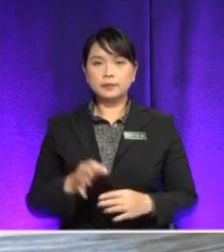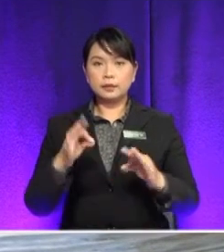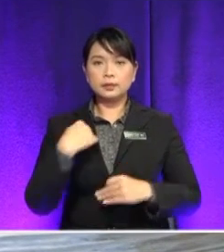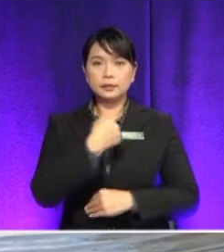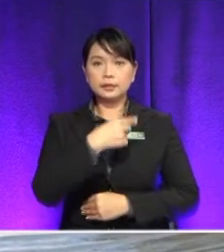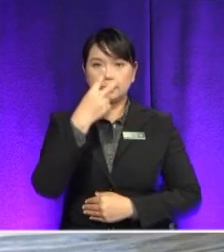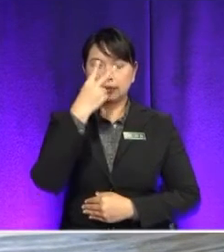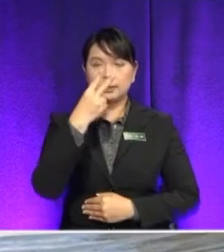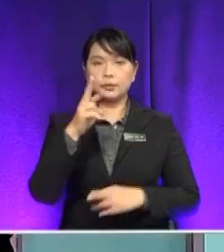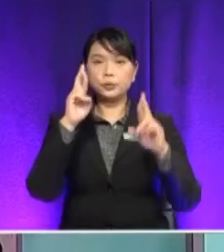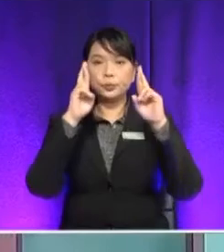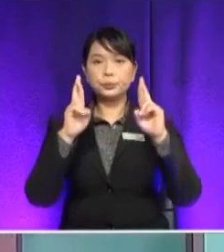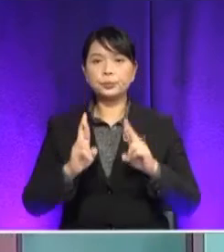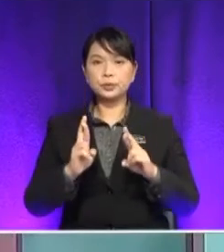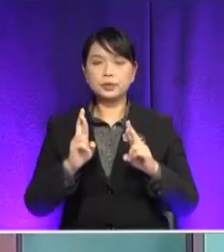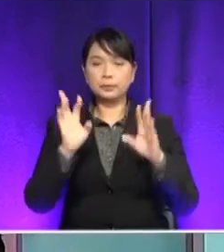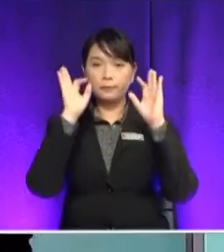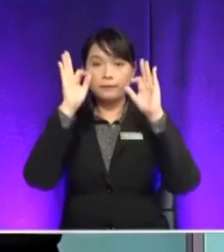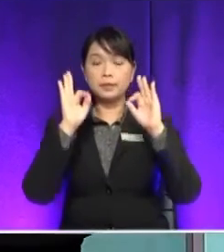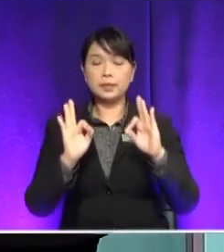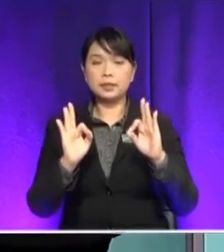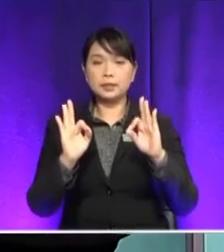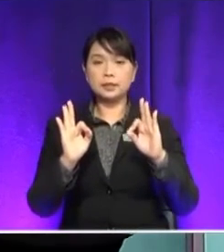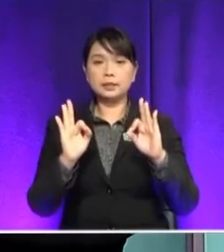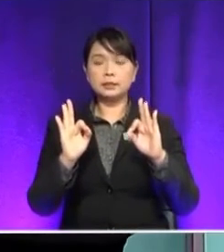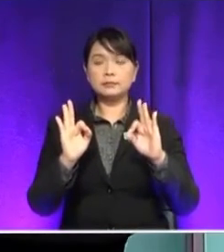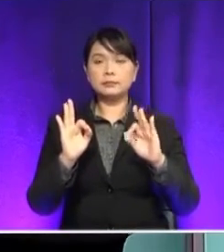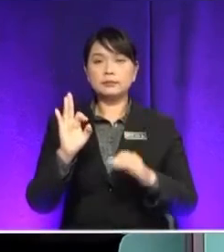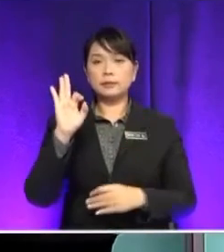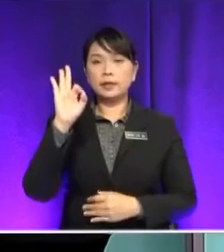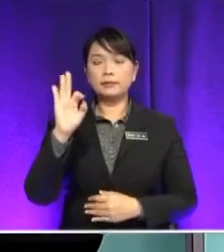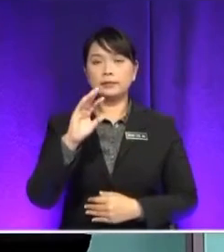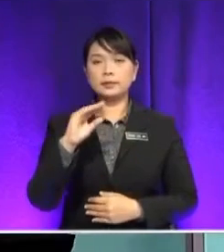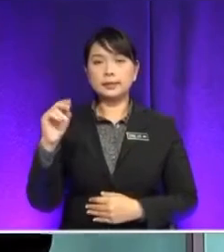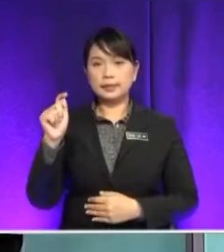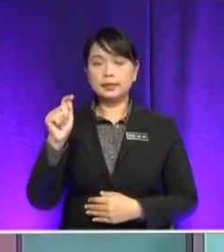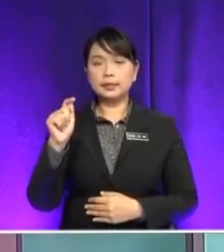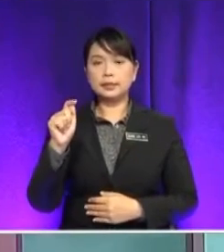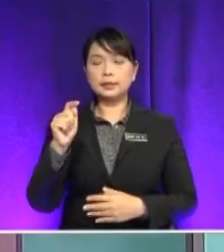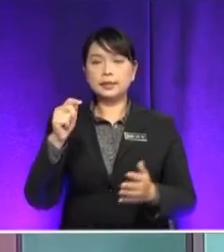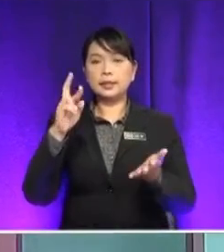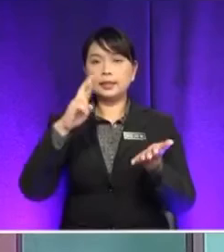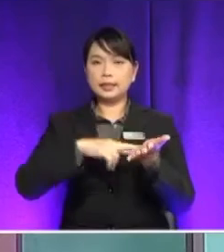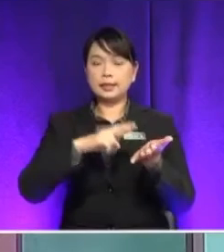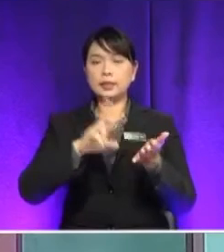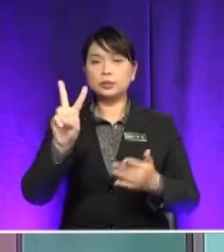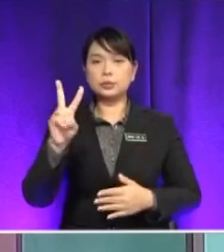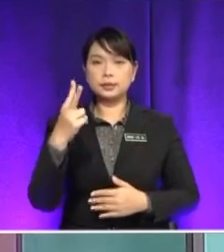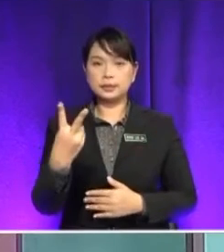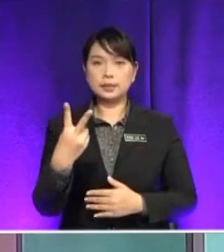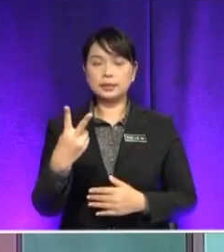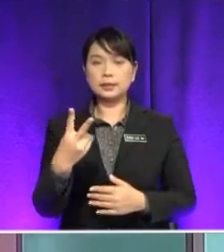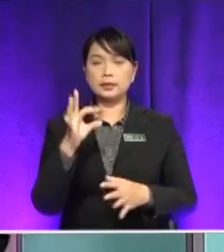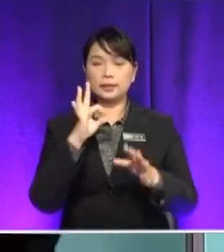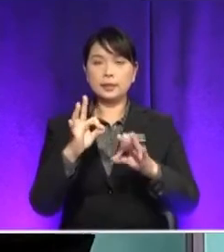tengok di punya rumus dia nih F dengan tipe bekerja song-song ama ke kalau tempo De lebih besar